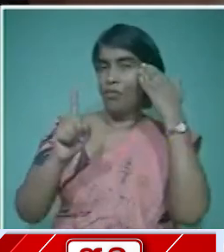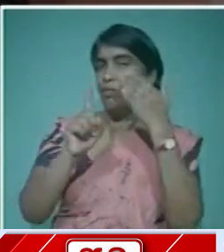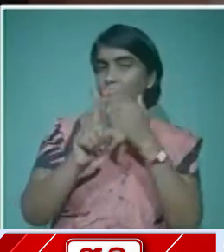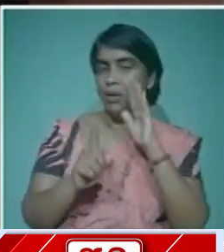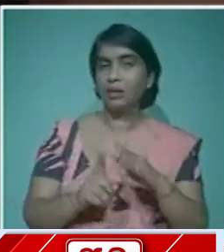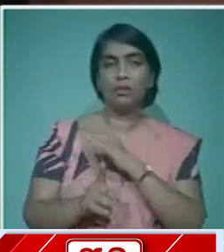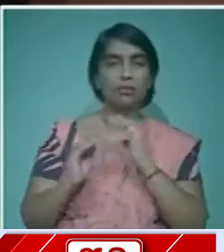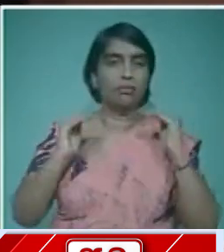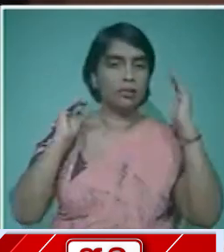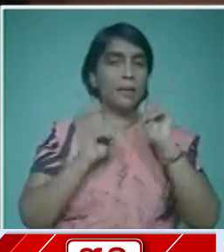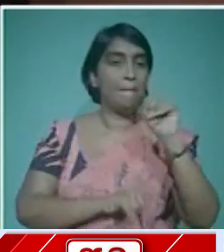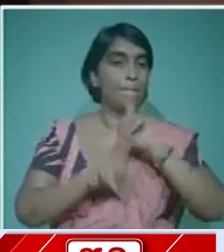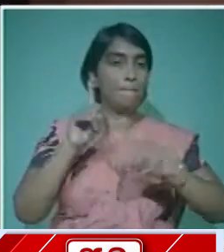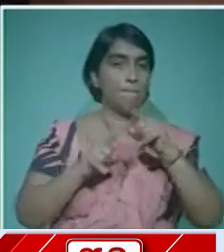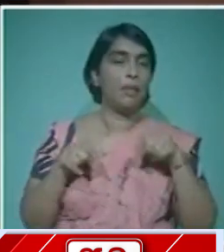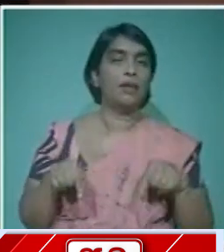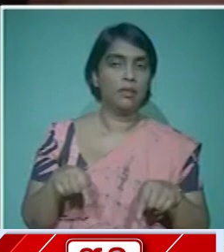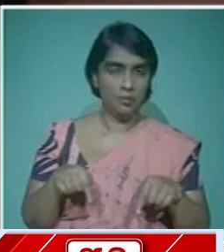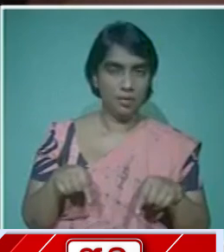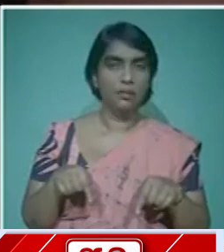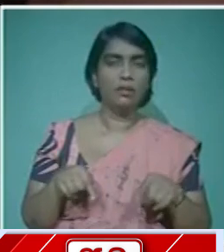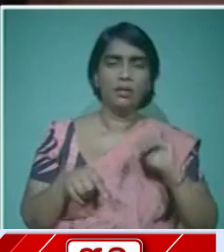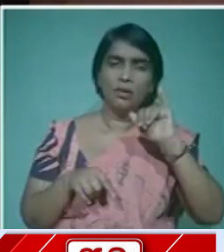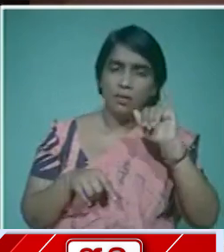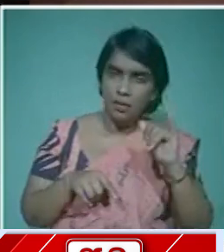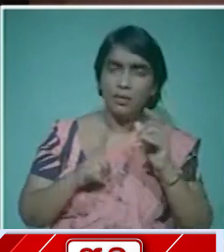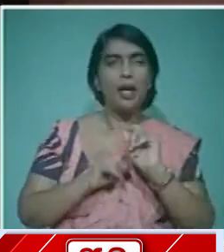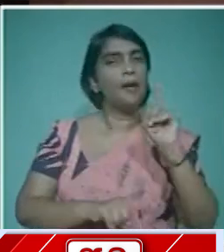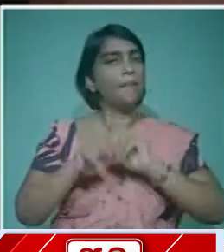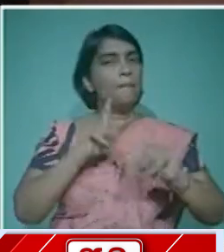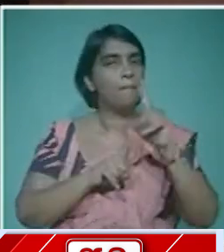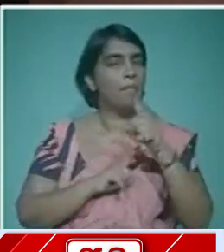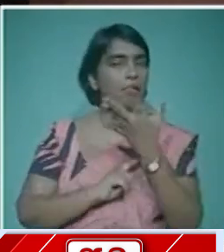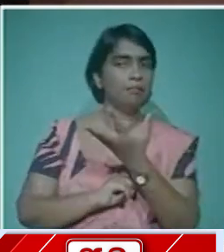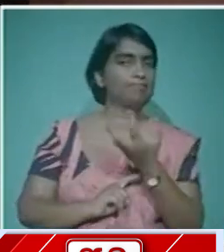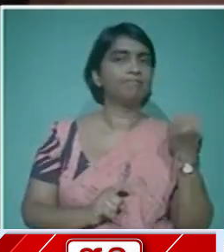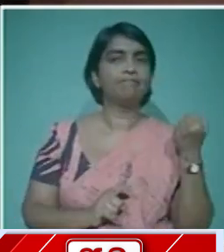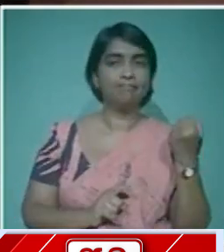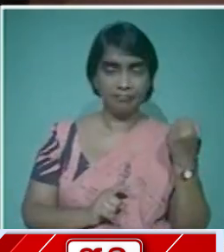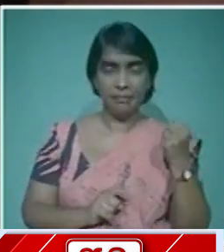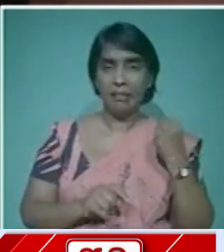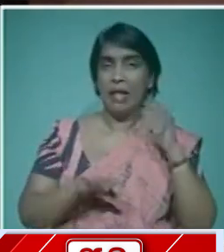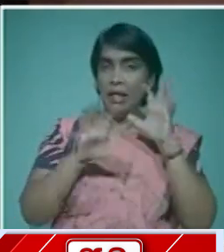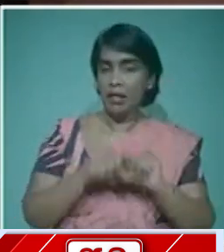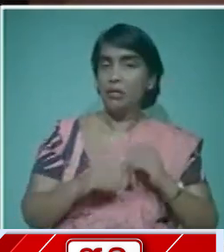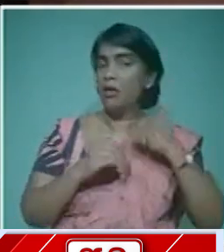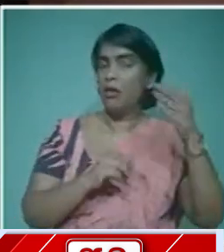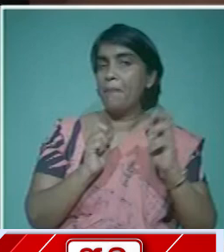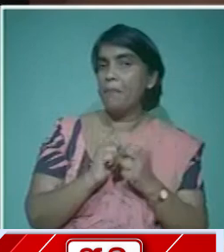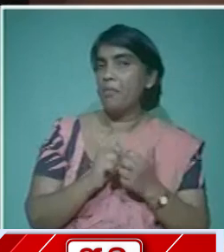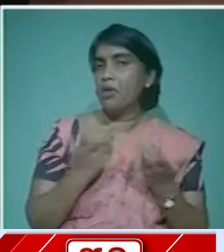මේ උත්තරීතර සභාව පාර්ලිමේන්තුව. යම් හේකින් පාර්ලිමේන්තුව ඔවුන් අතර පත් වුණා නම් ඉන්පස්සේ ඇති වෙන තත්ත්වය